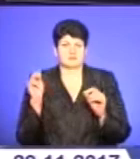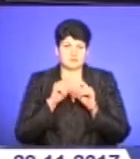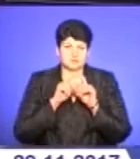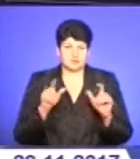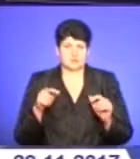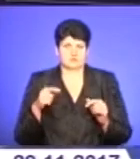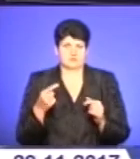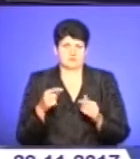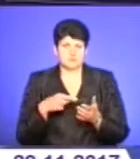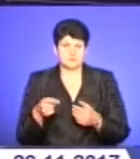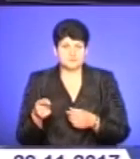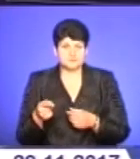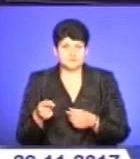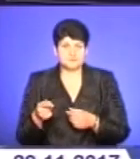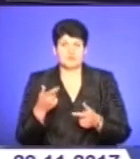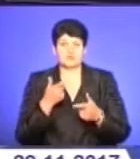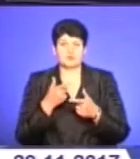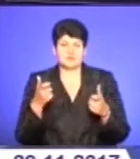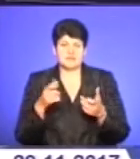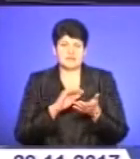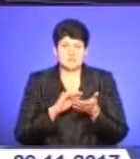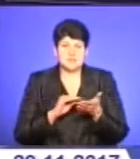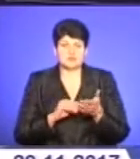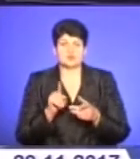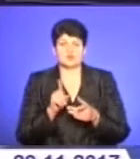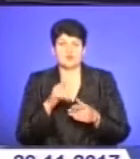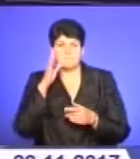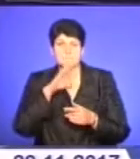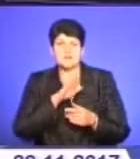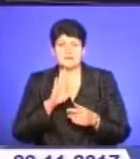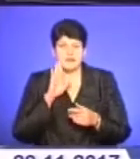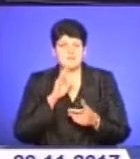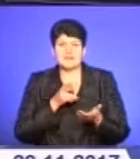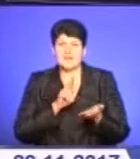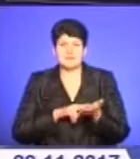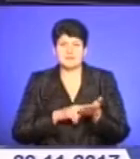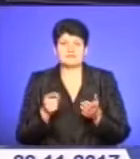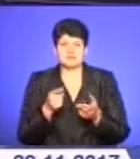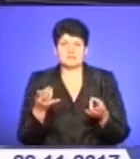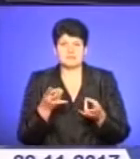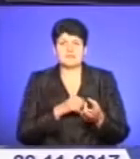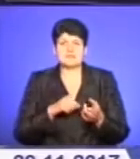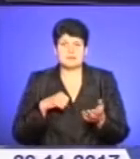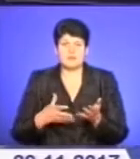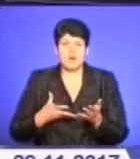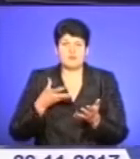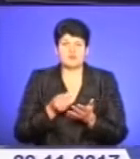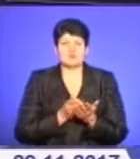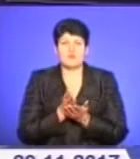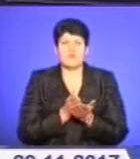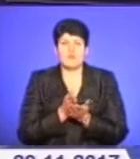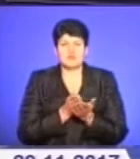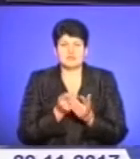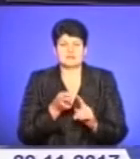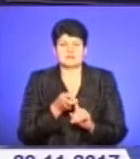закладах обласного центру. В інформаційних зверненнях сказано, що батькам, які не прописані в Тернополі, доведеться самим оплачувати послуги, які